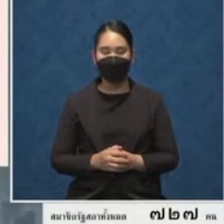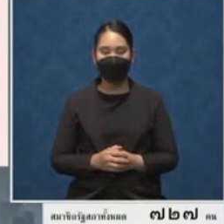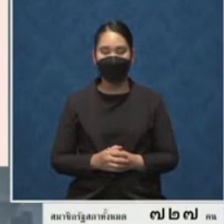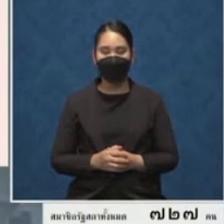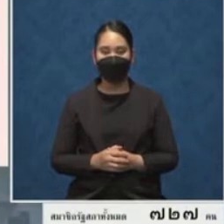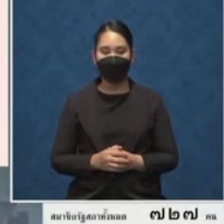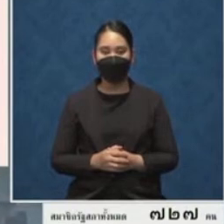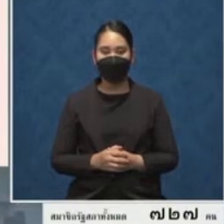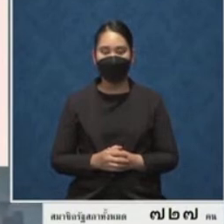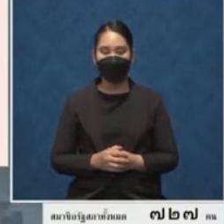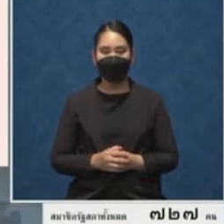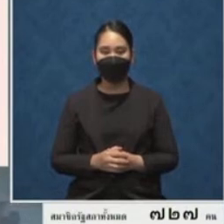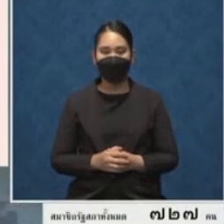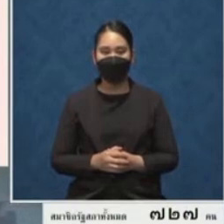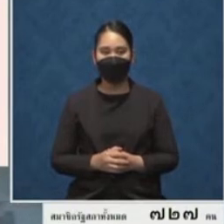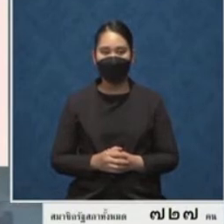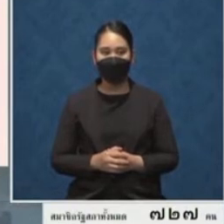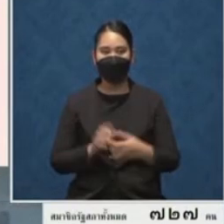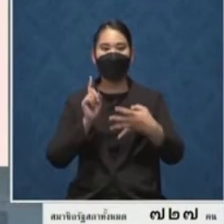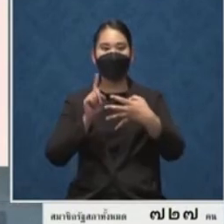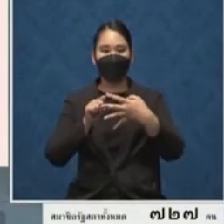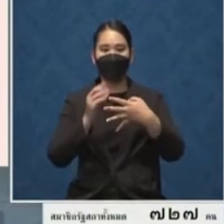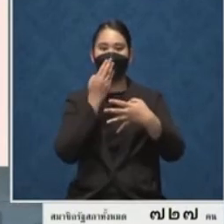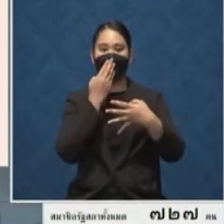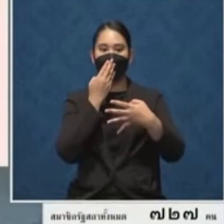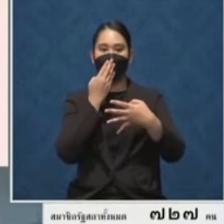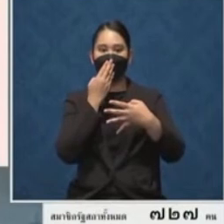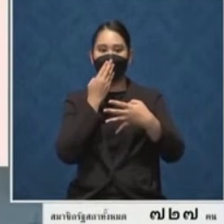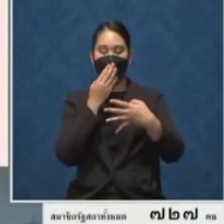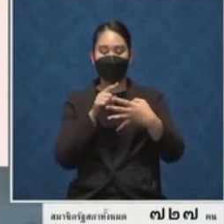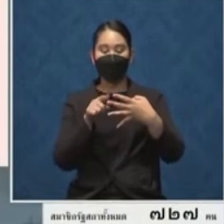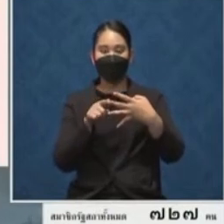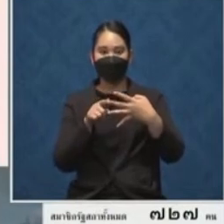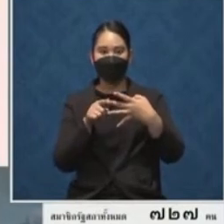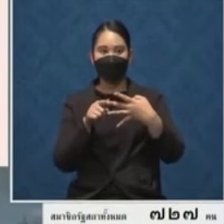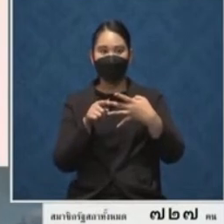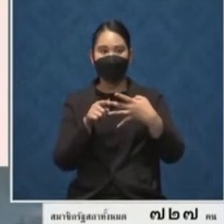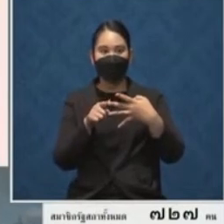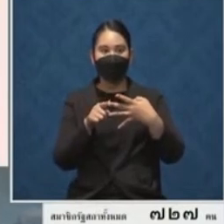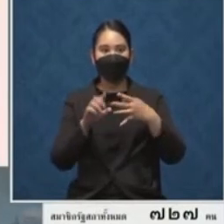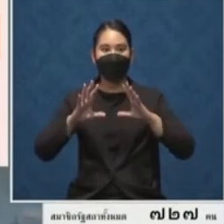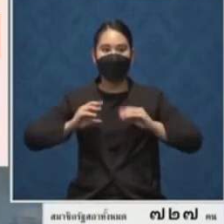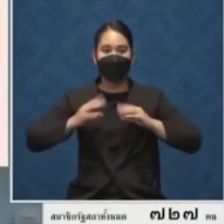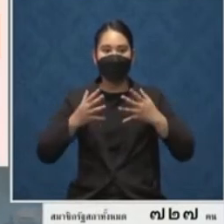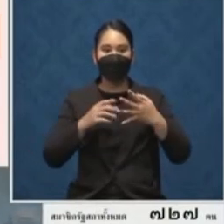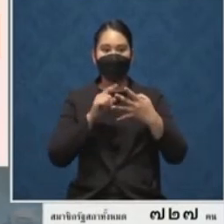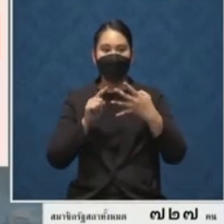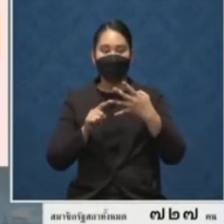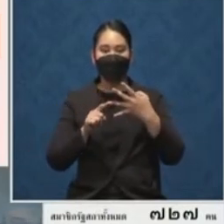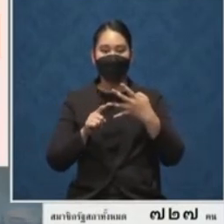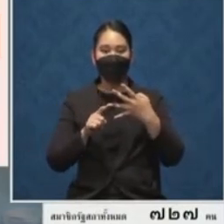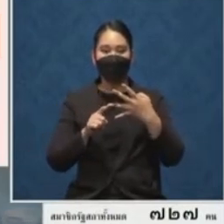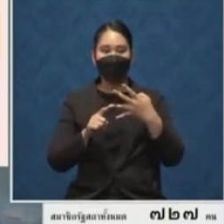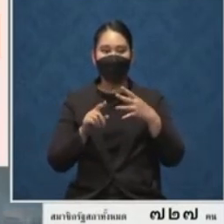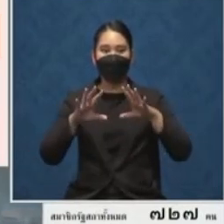1งดออกเสียง2ไม่รับหลักการ3ไม่รับหลักการ4งด